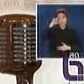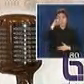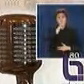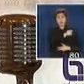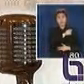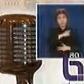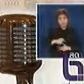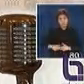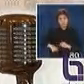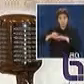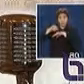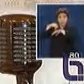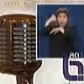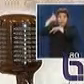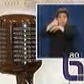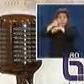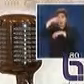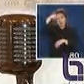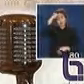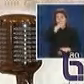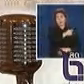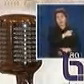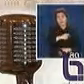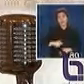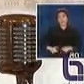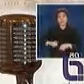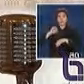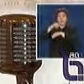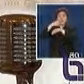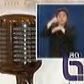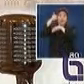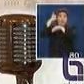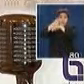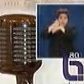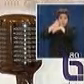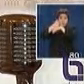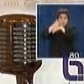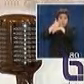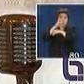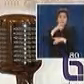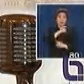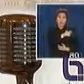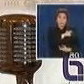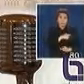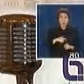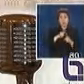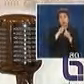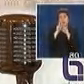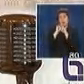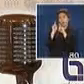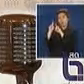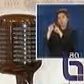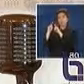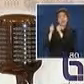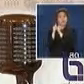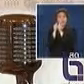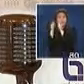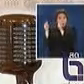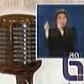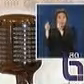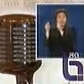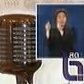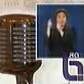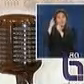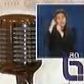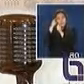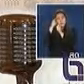อยู่หัวและสมเด็จพระนางเจ้าพระบรมราชินีนาถและพระบรมวงศานุวงศ์ทุกพระองค์ที่